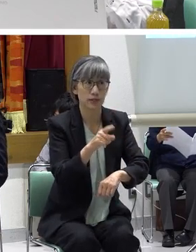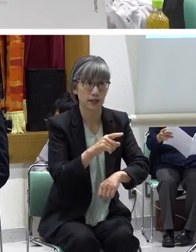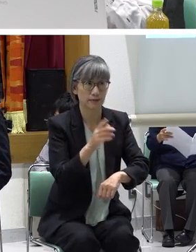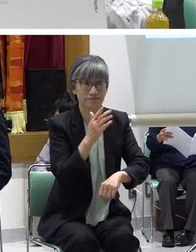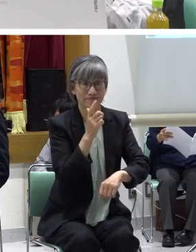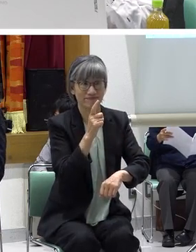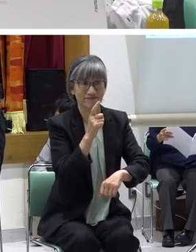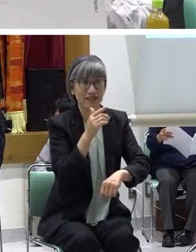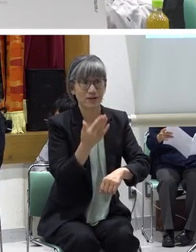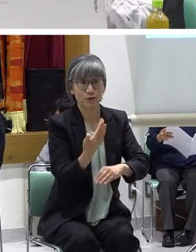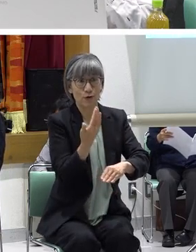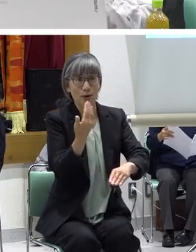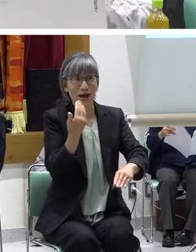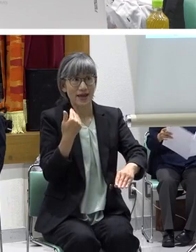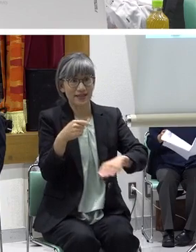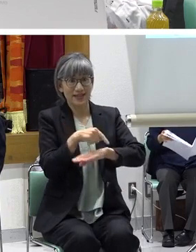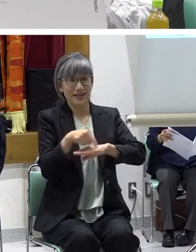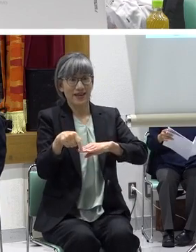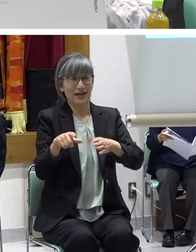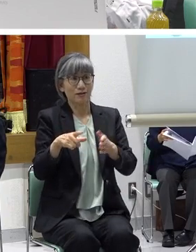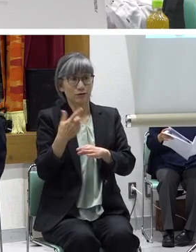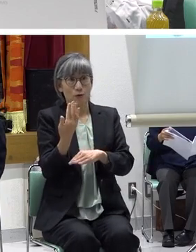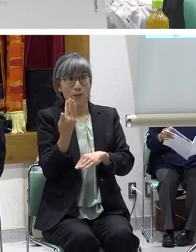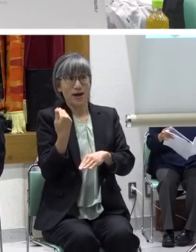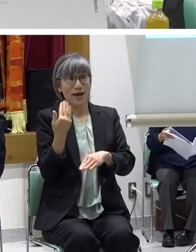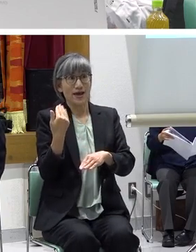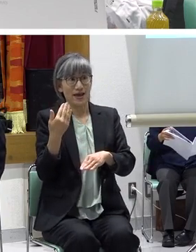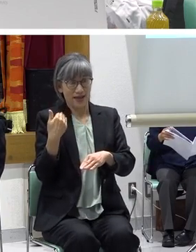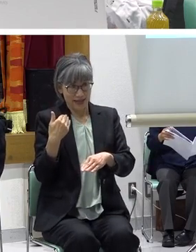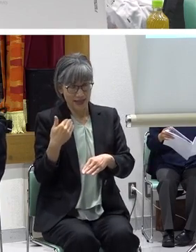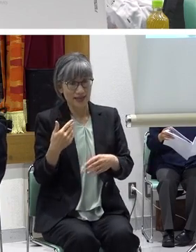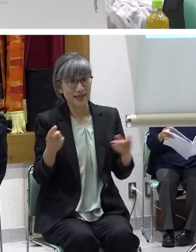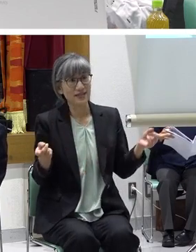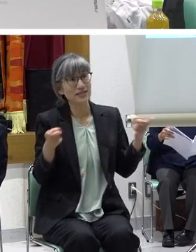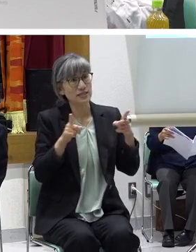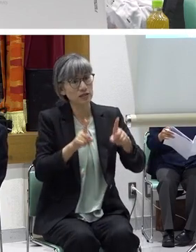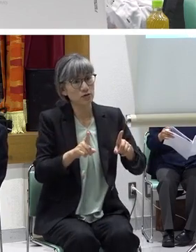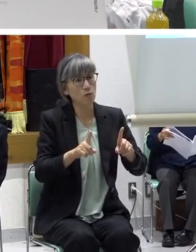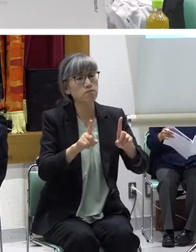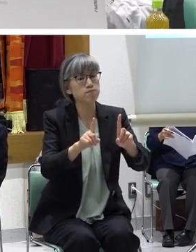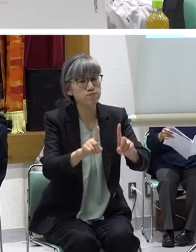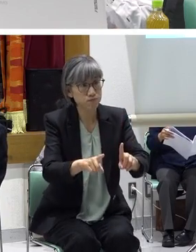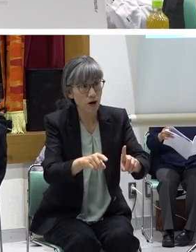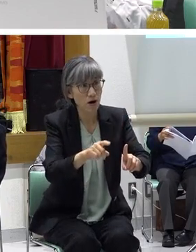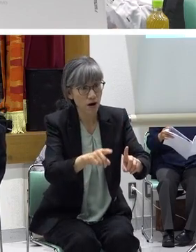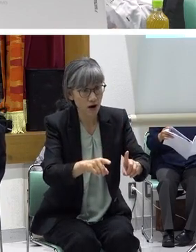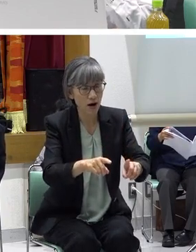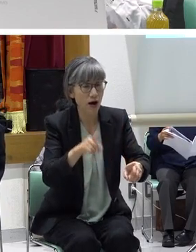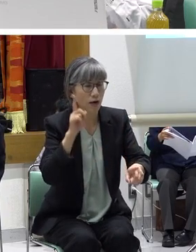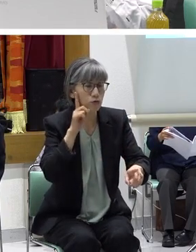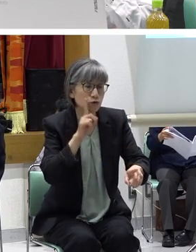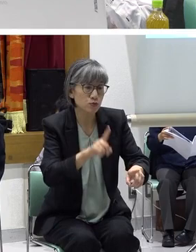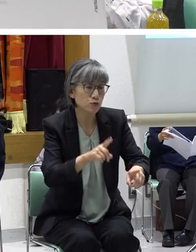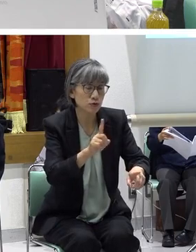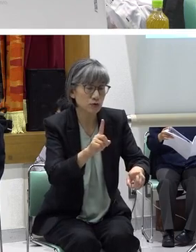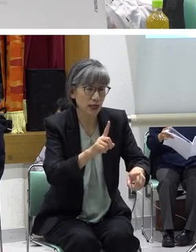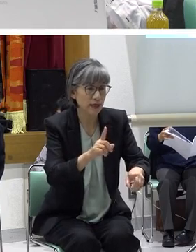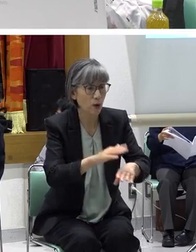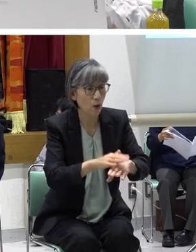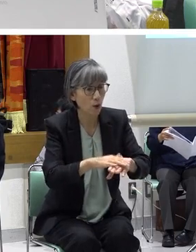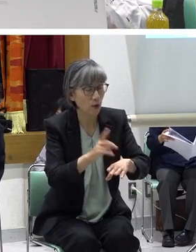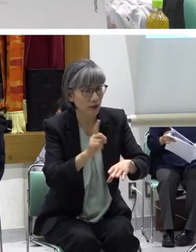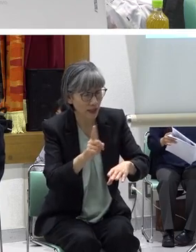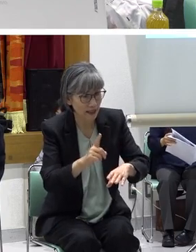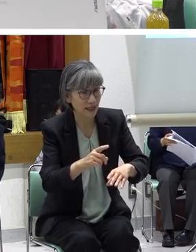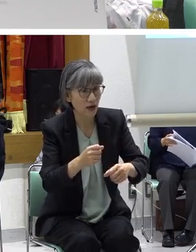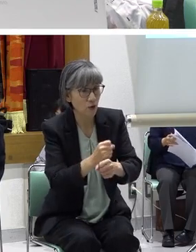と地域の障害のある方とコミュニケーションを取り歩きやすい歩道になるよう現地調査もしなが